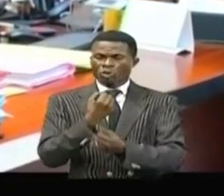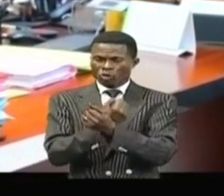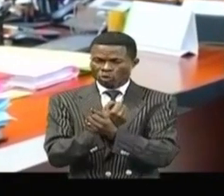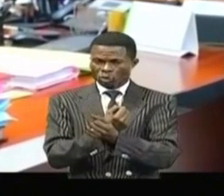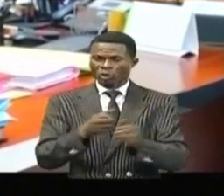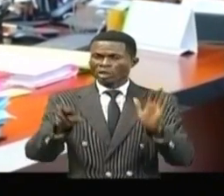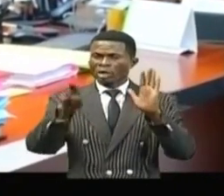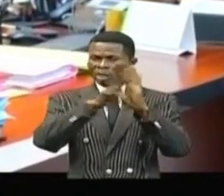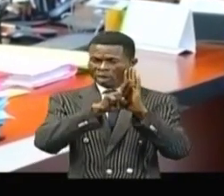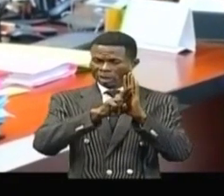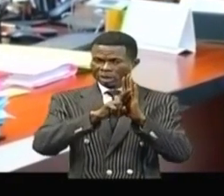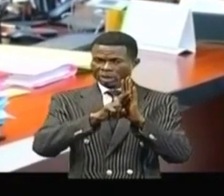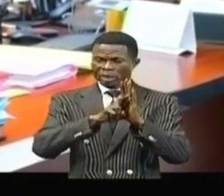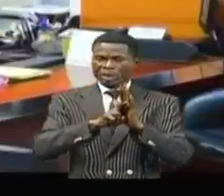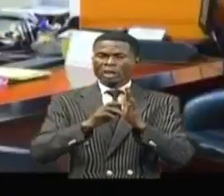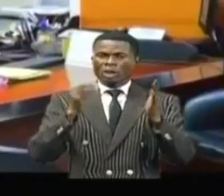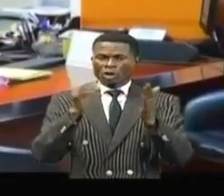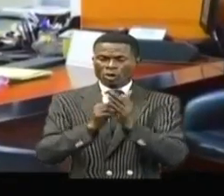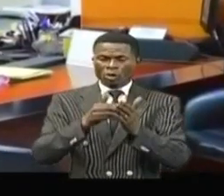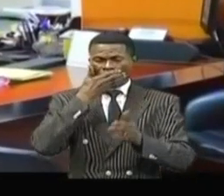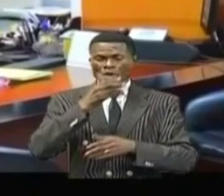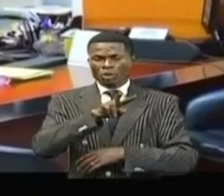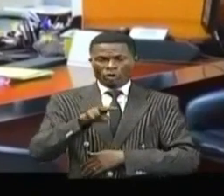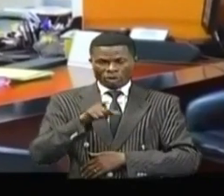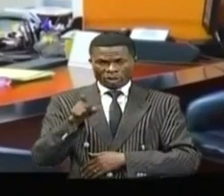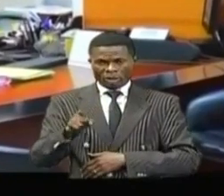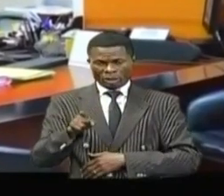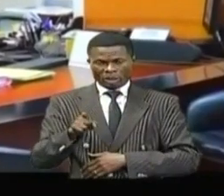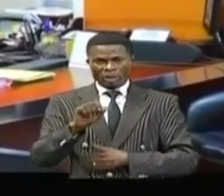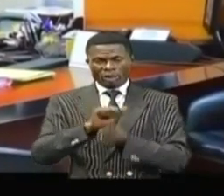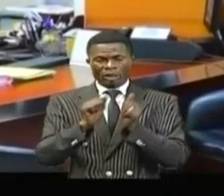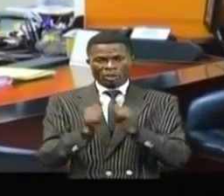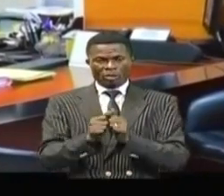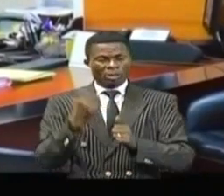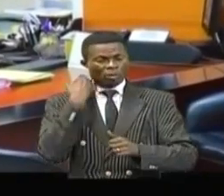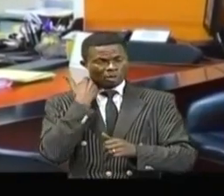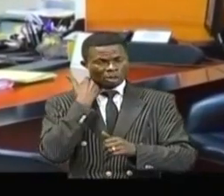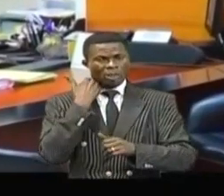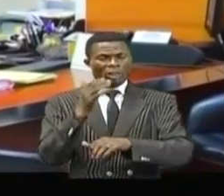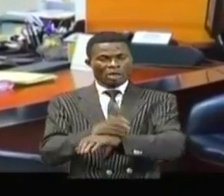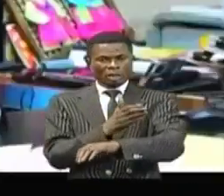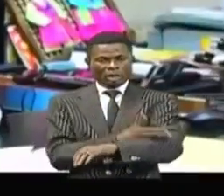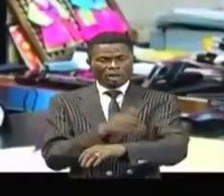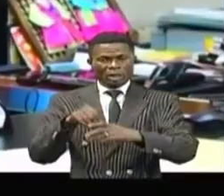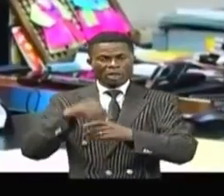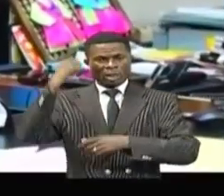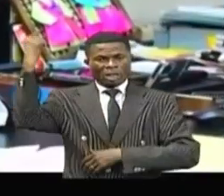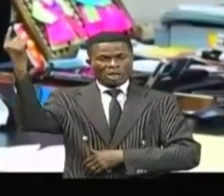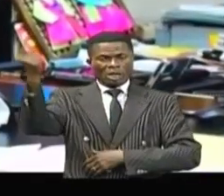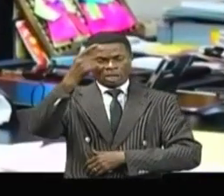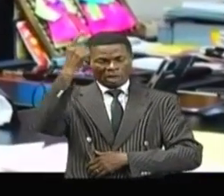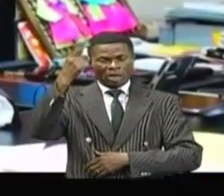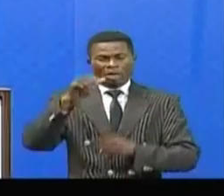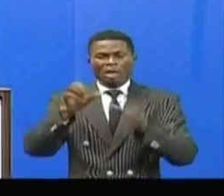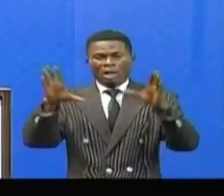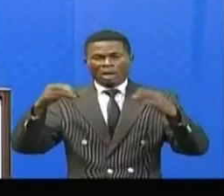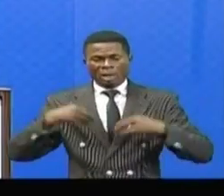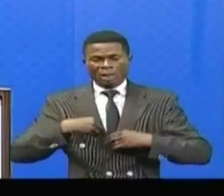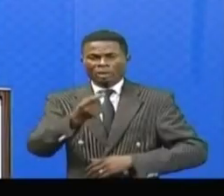de vigilance, à observer les mesures barrières au regard de l'évolution de la pandémie à travers le monde et à se faire